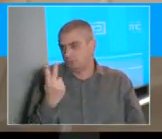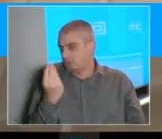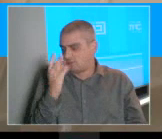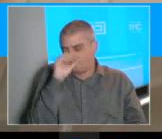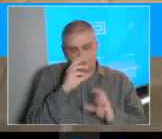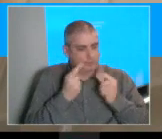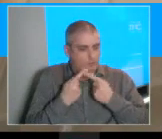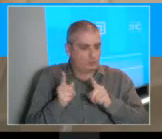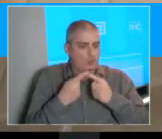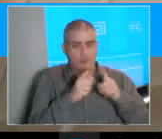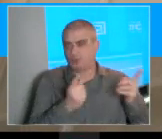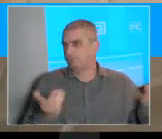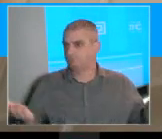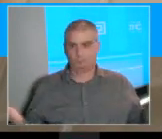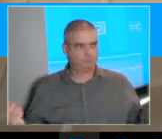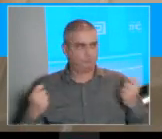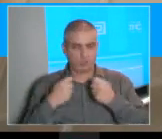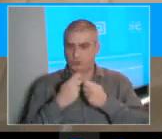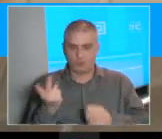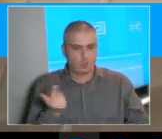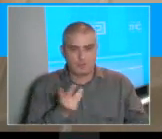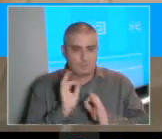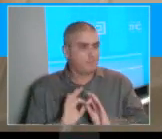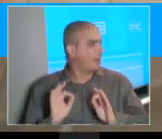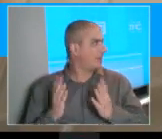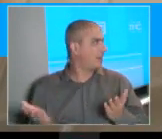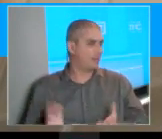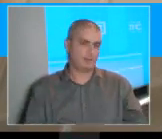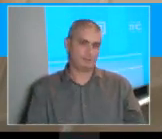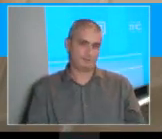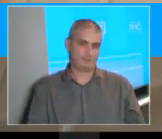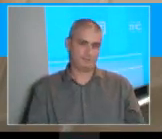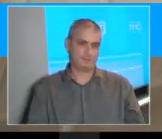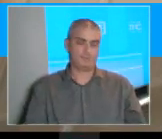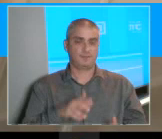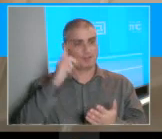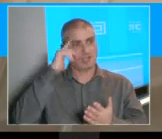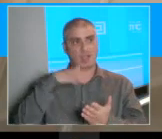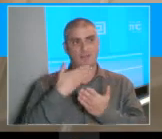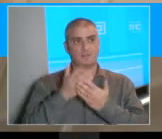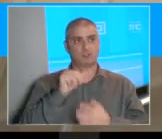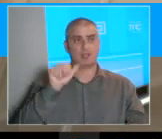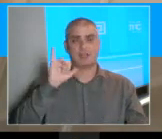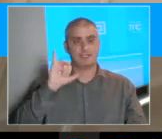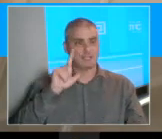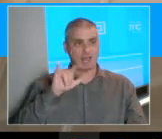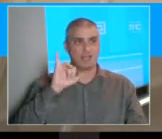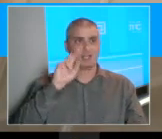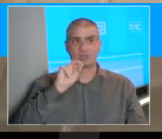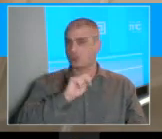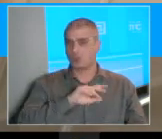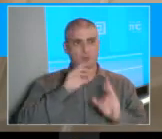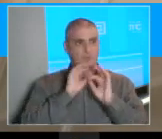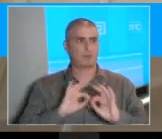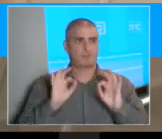מטריות משפטיות שלא נוגעות בכלל, אחת בשנייה, חוות הדעת של אייל ינון לא עוסקת אפילו במילה